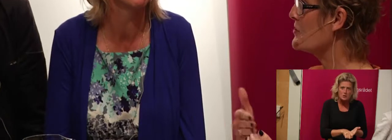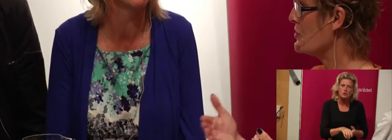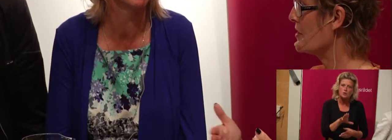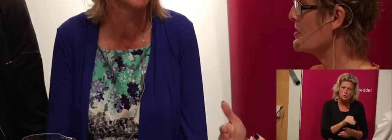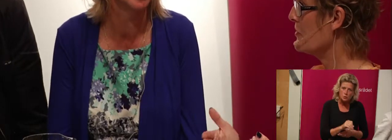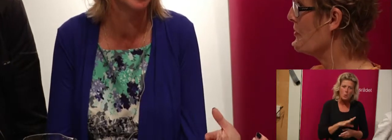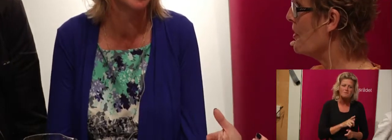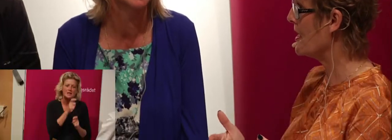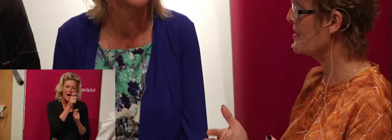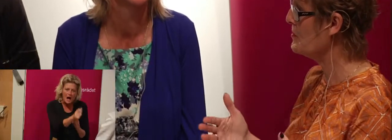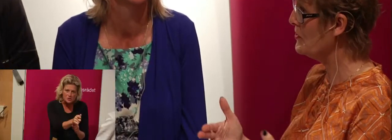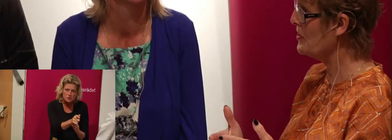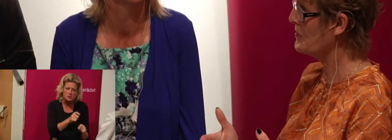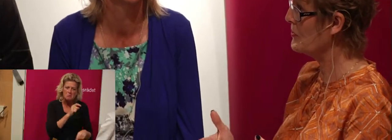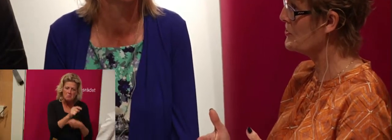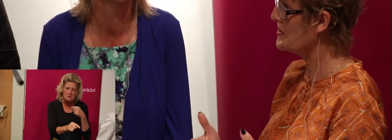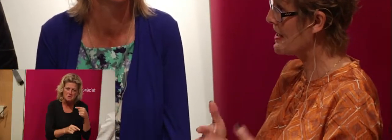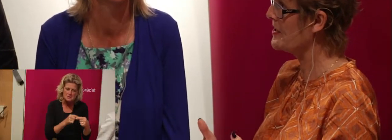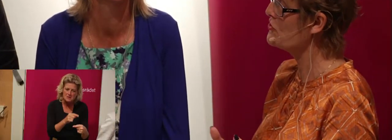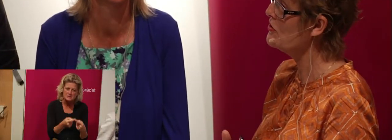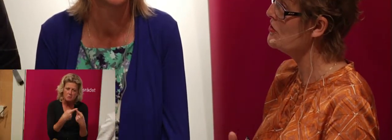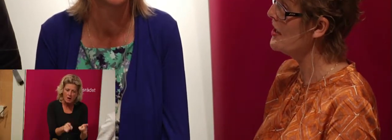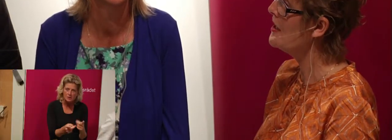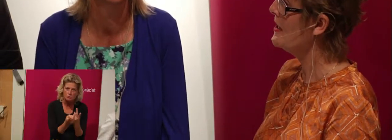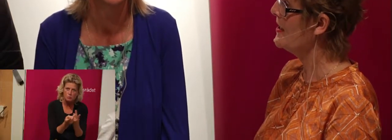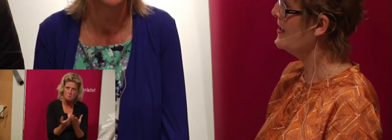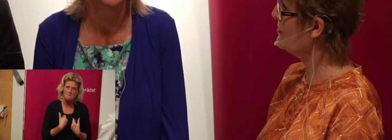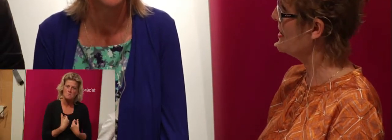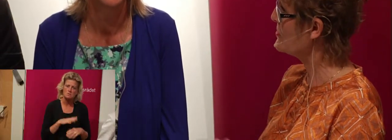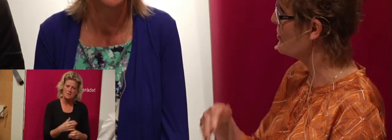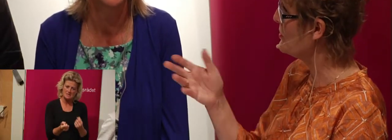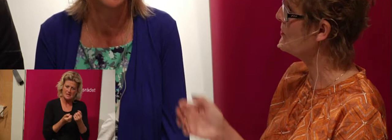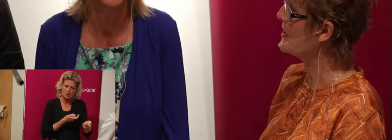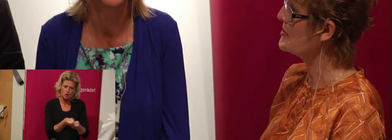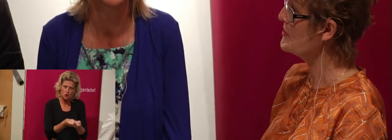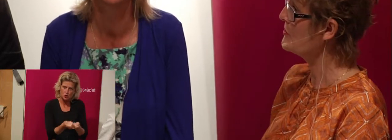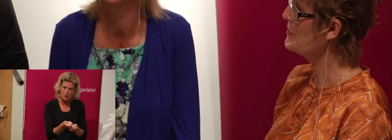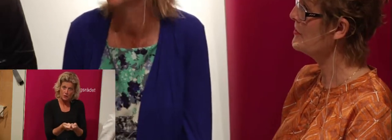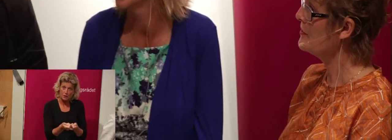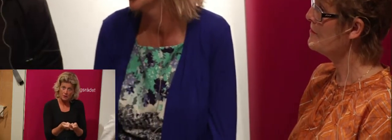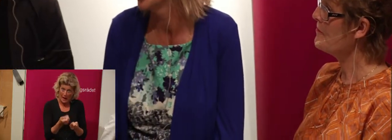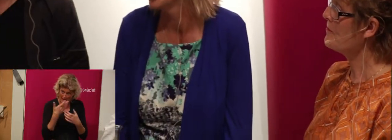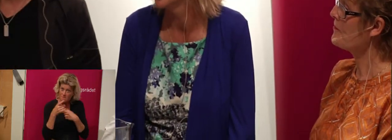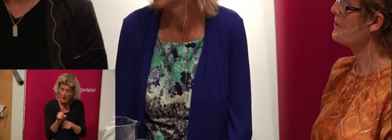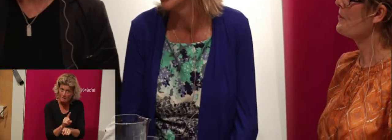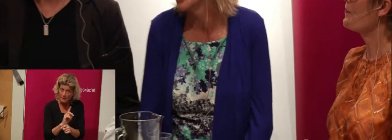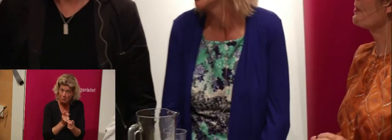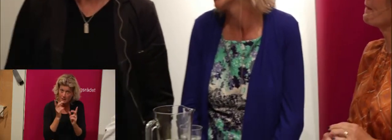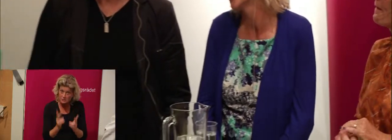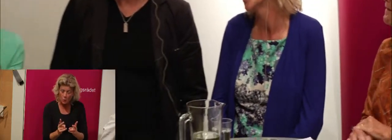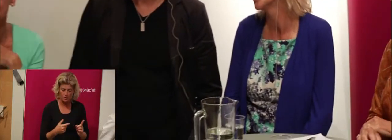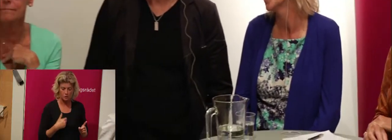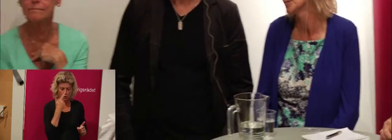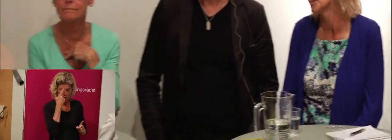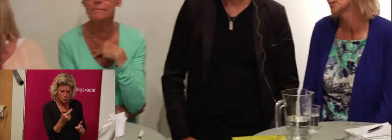är ett ansökningsförfarande. Det betyder ju att man har en starkare styrning. Är det någonting som kommer att utvecklas? Jag tror att det finns en sån tendens. Det är